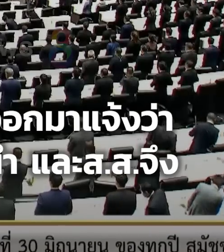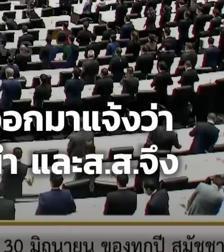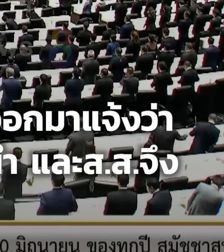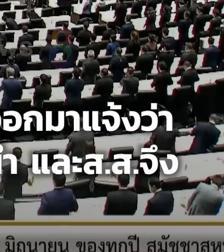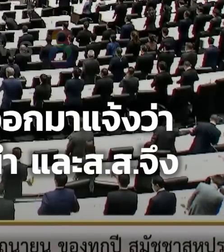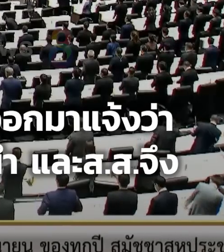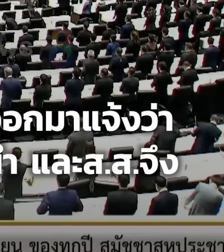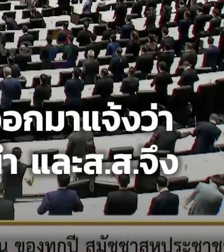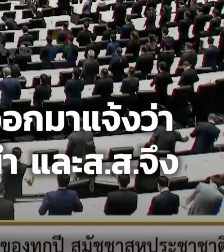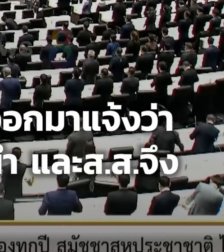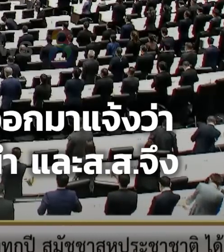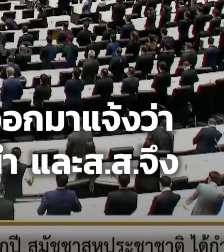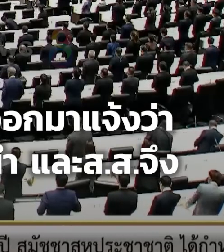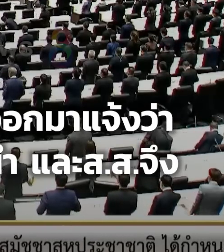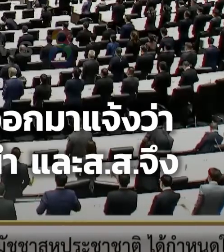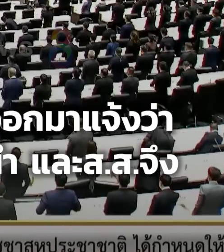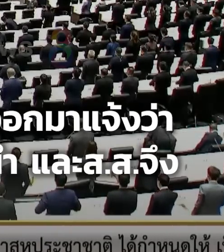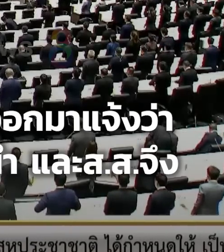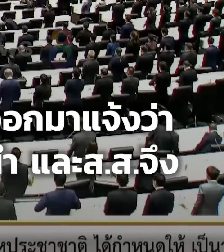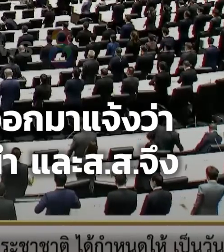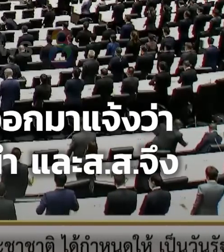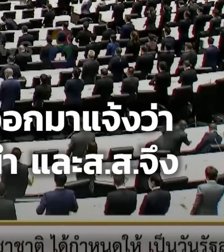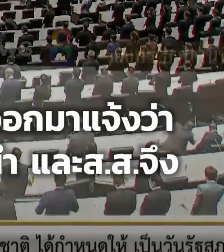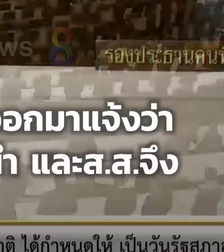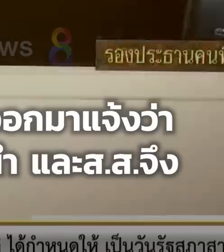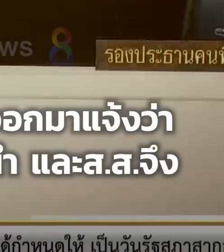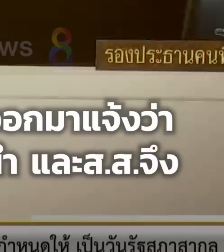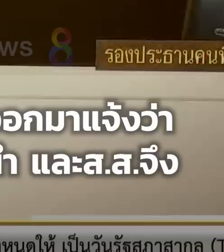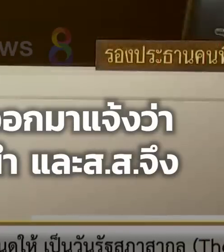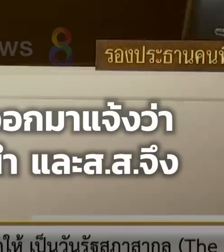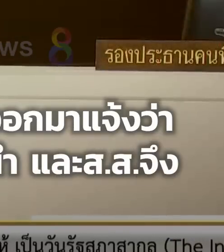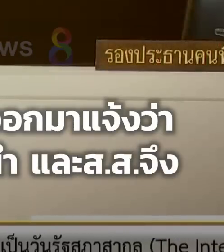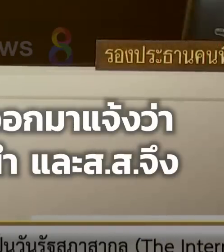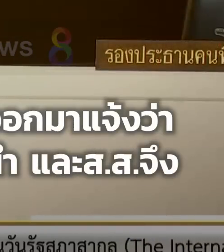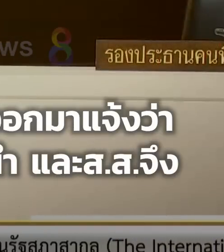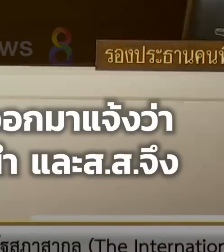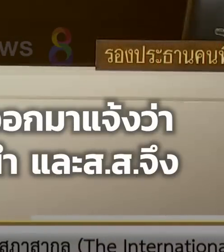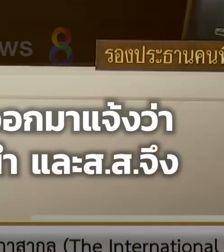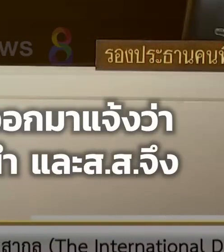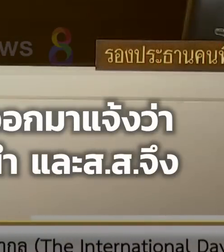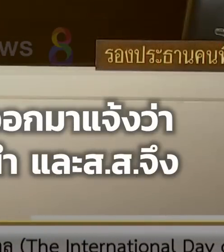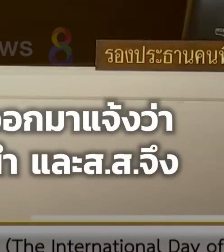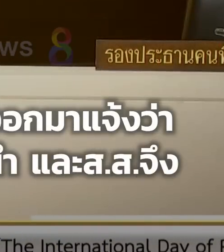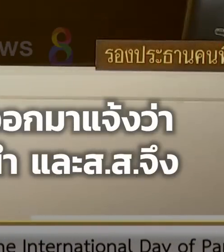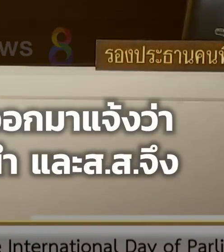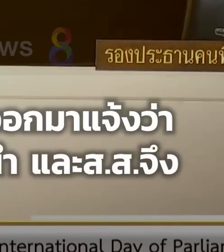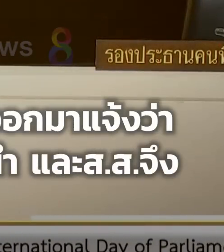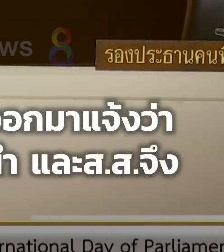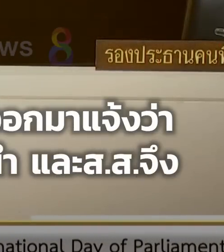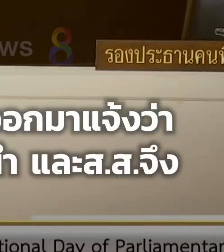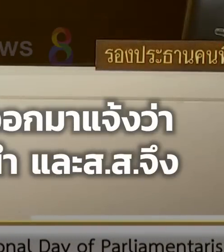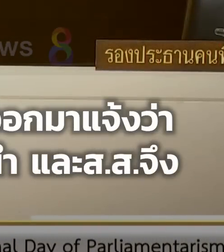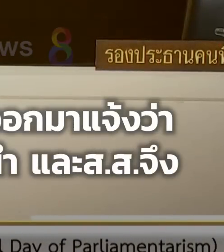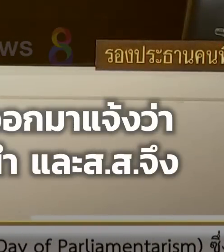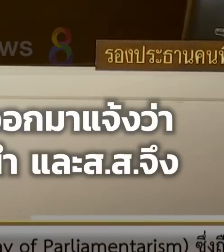การปฏิญาณตนนั้นผมจะกล่าวนำให้ท่านสมาชิกได้ว่าตามนะครับโดย